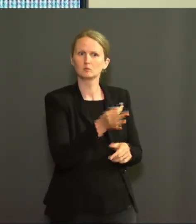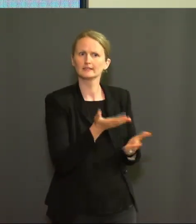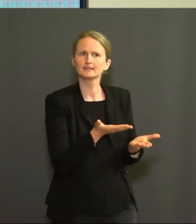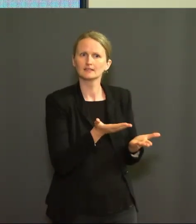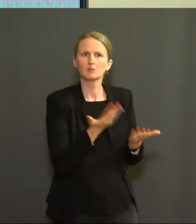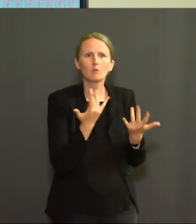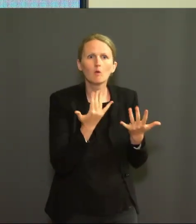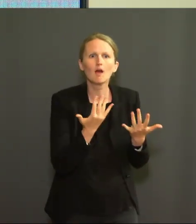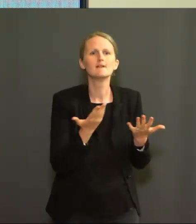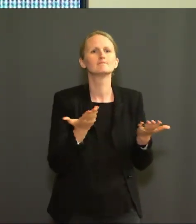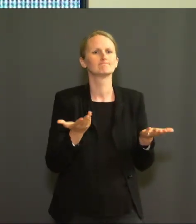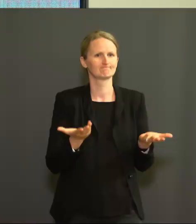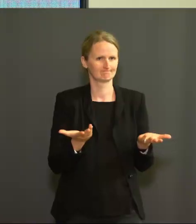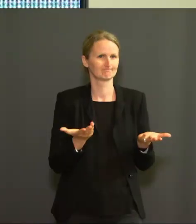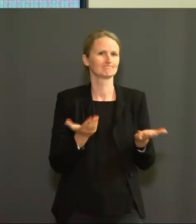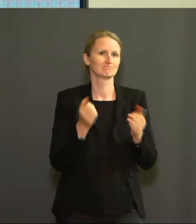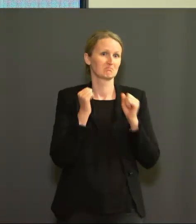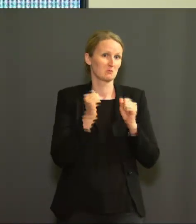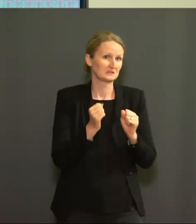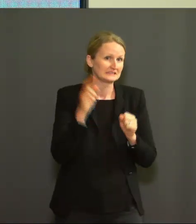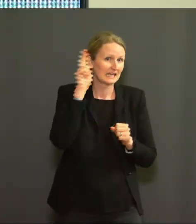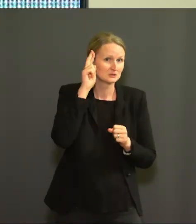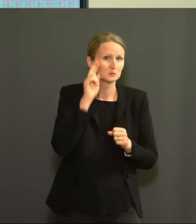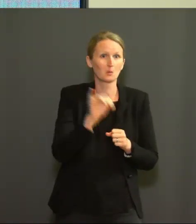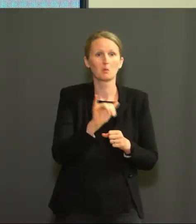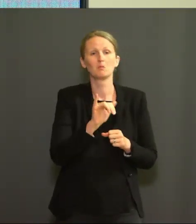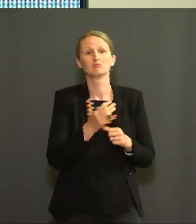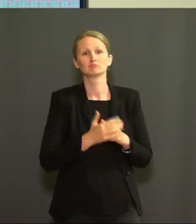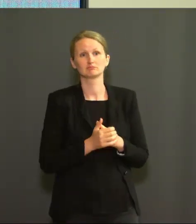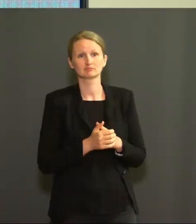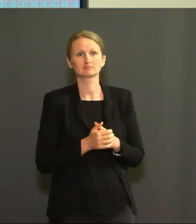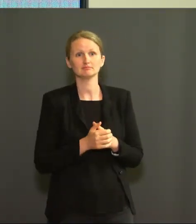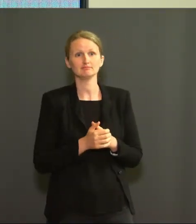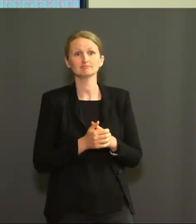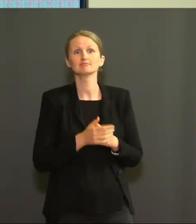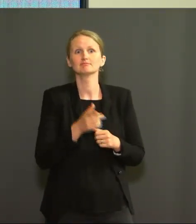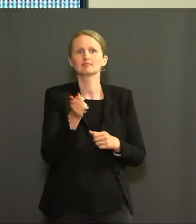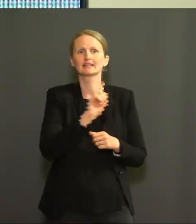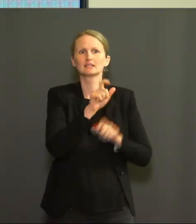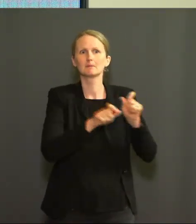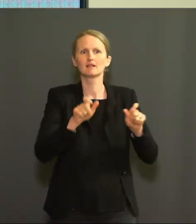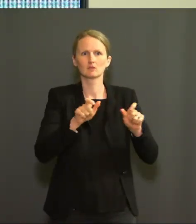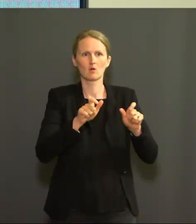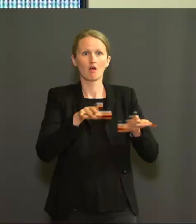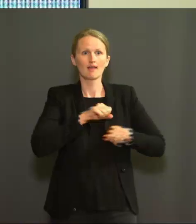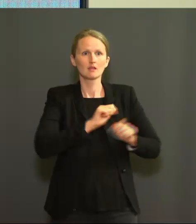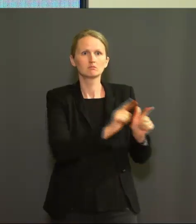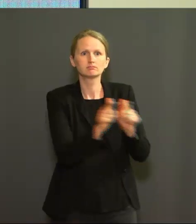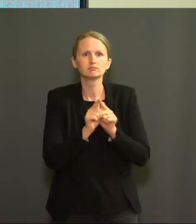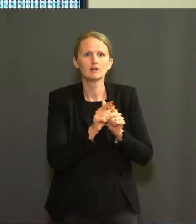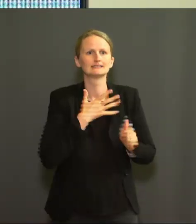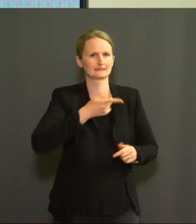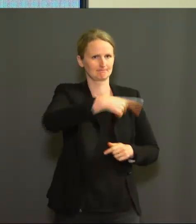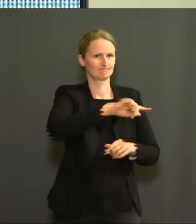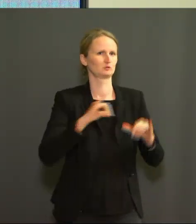fait double, je dirais, à la fois que ces contaminations touchent un public relativement jeune, qui n'a pas eu l'occasion de se faire